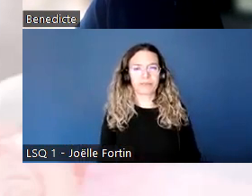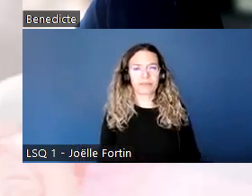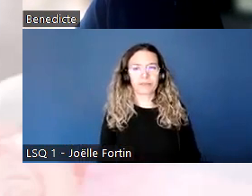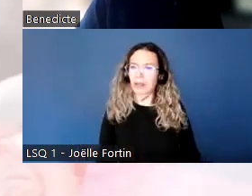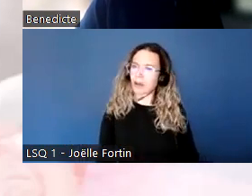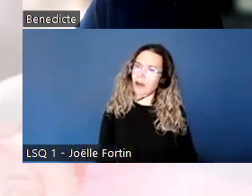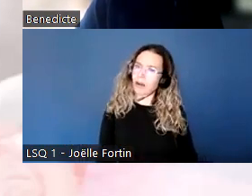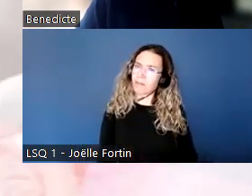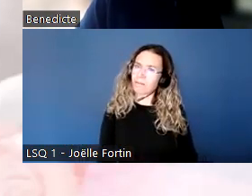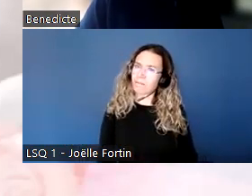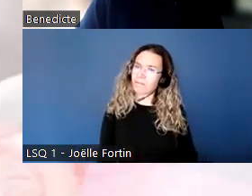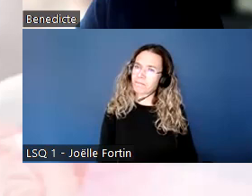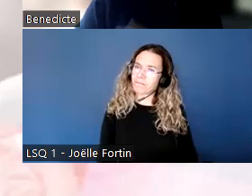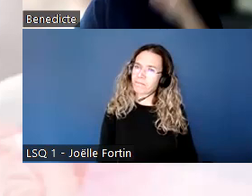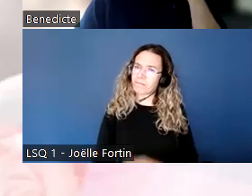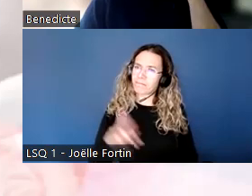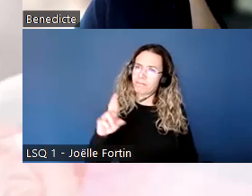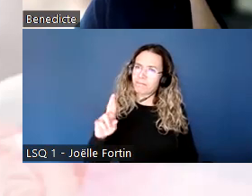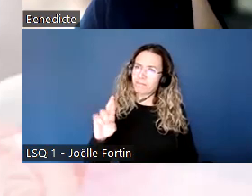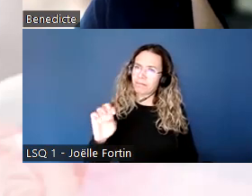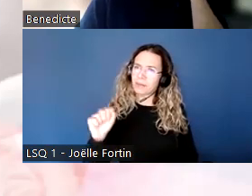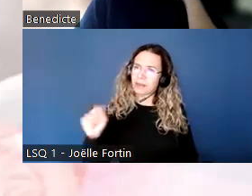oh, Ryan?